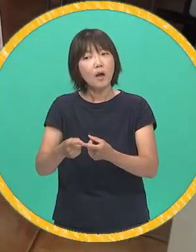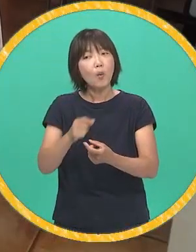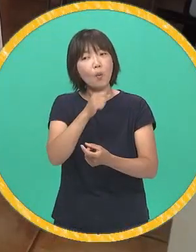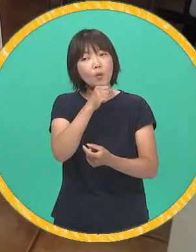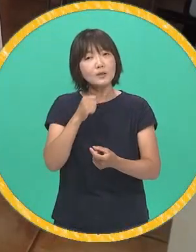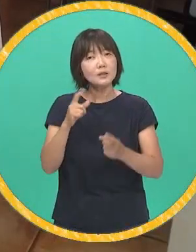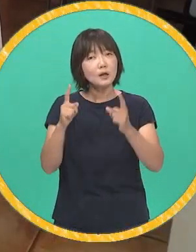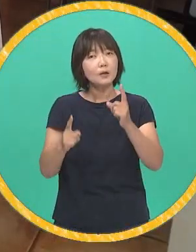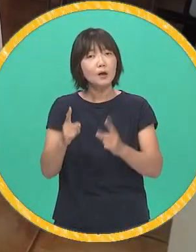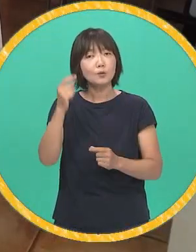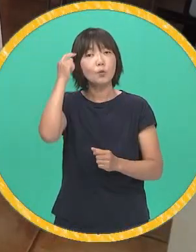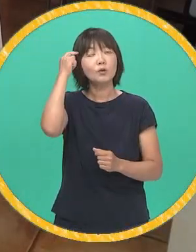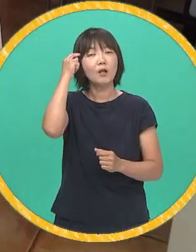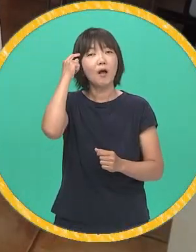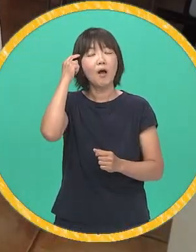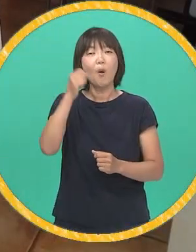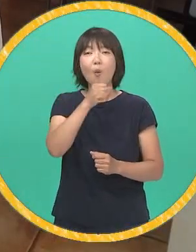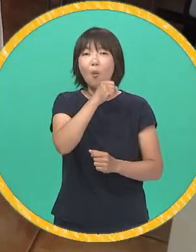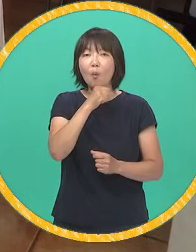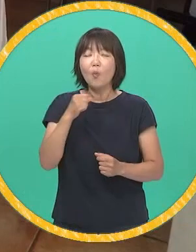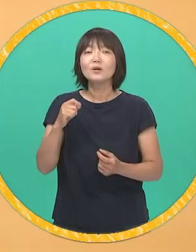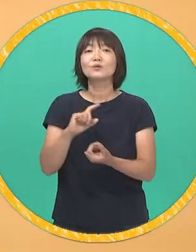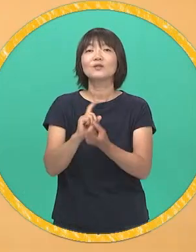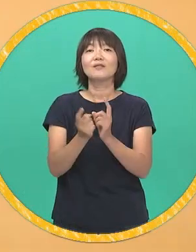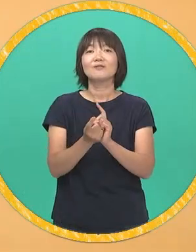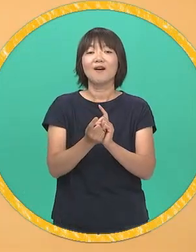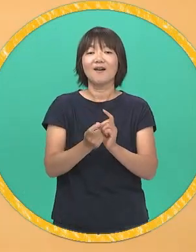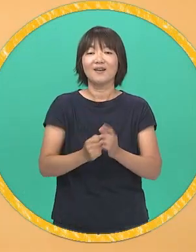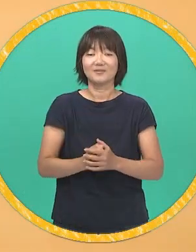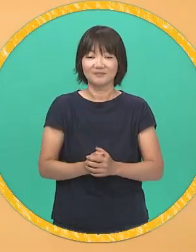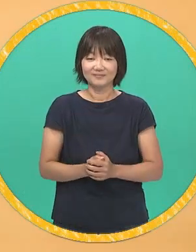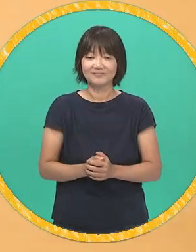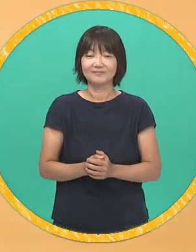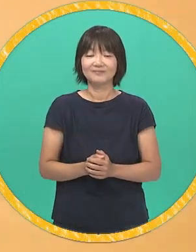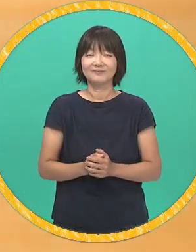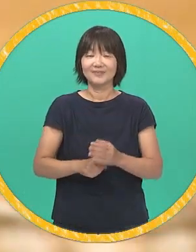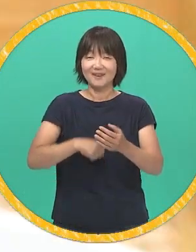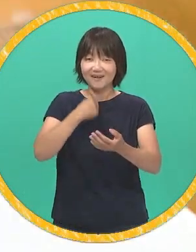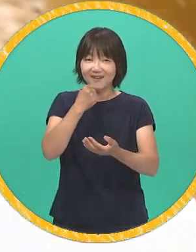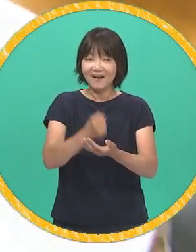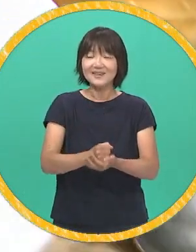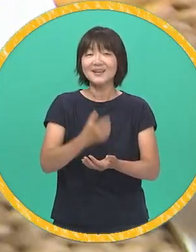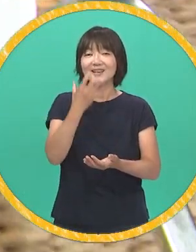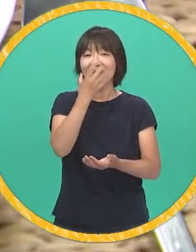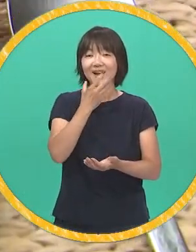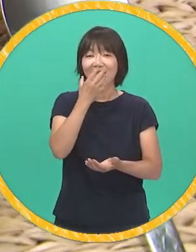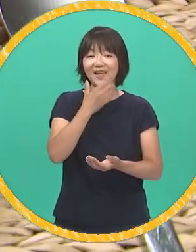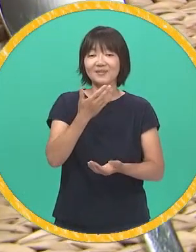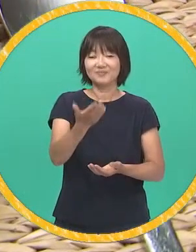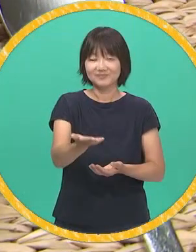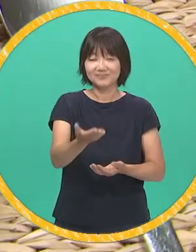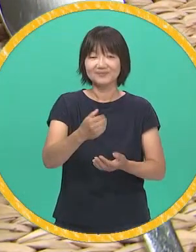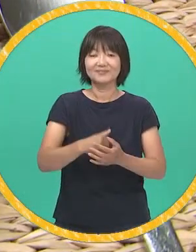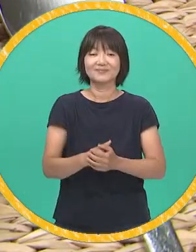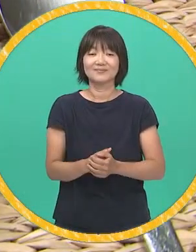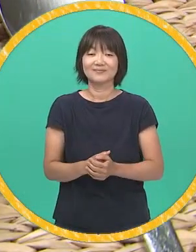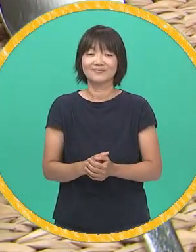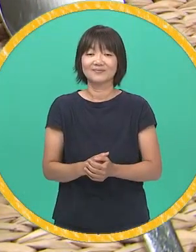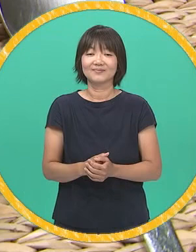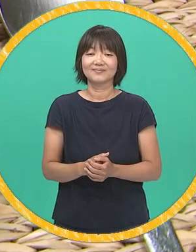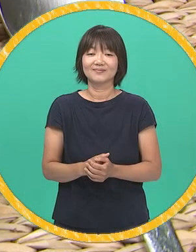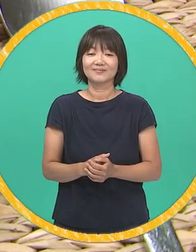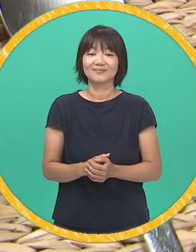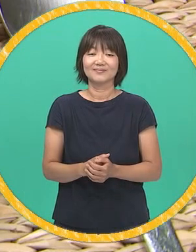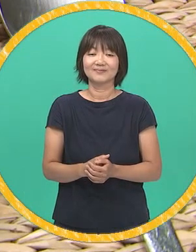と思ってやったら本当に美味しくなっちゃったんですよそして関連したカレーが来てきます